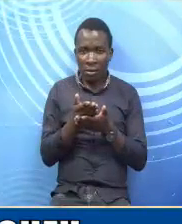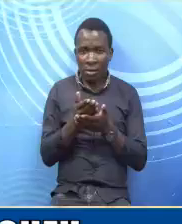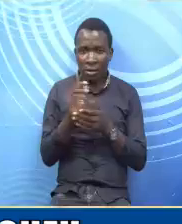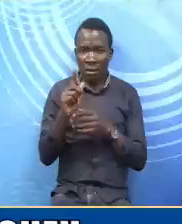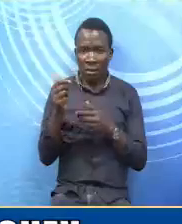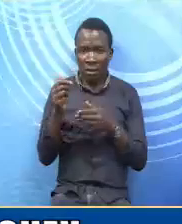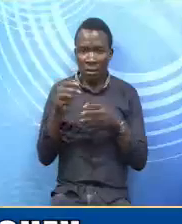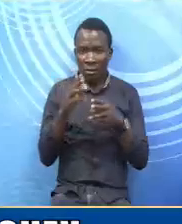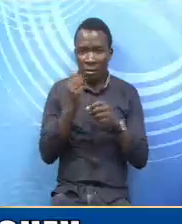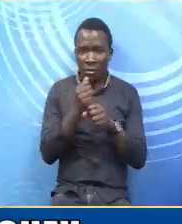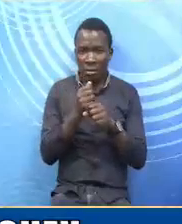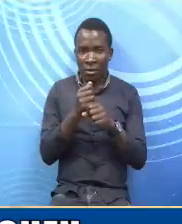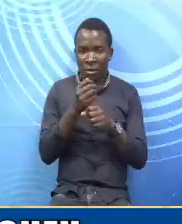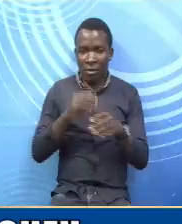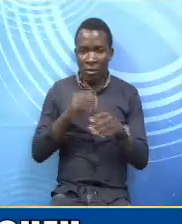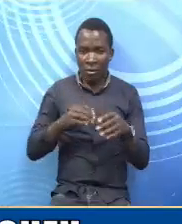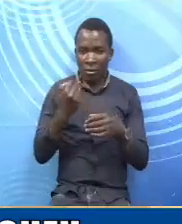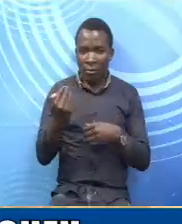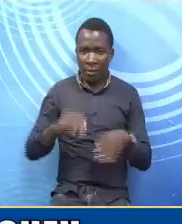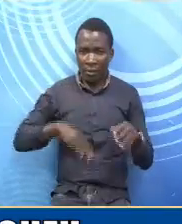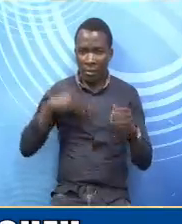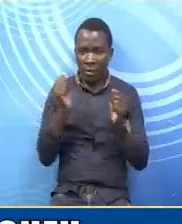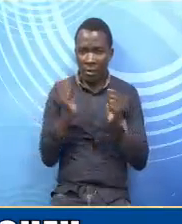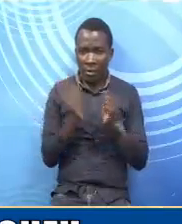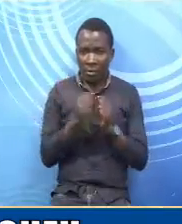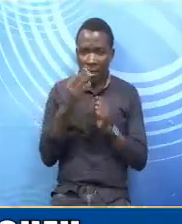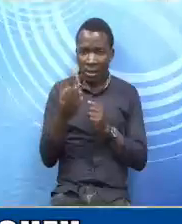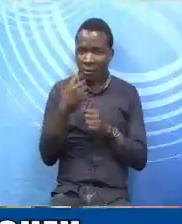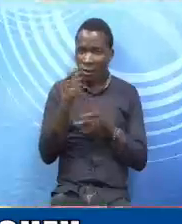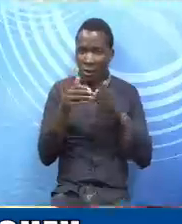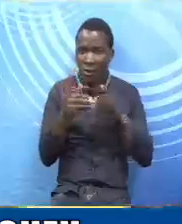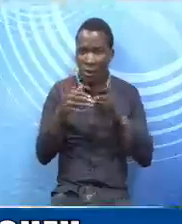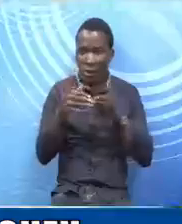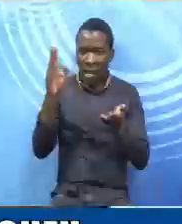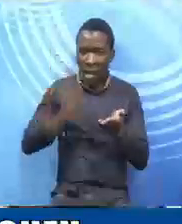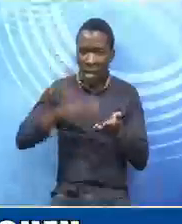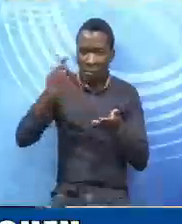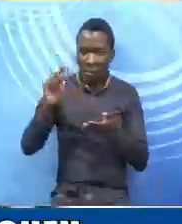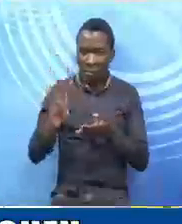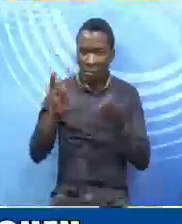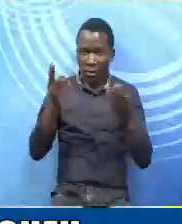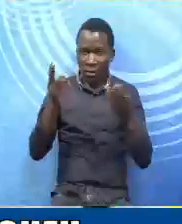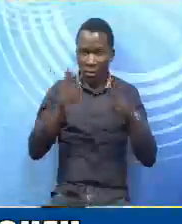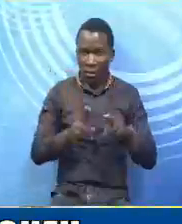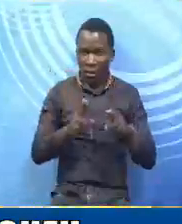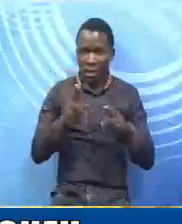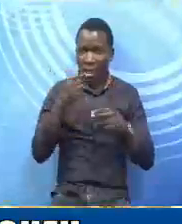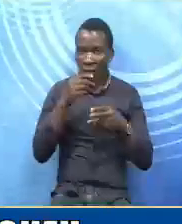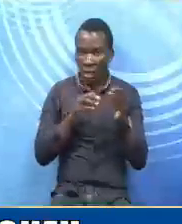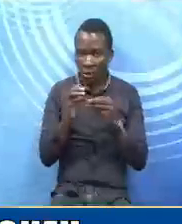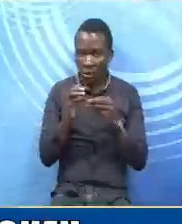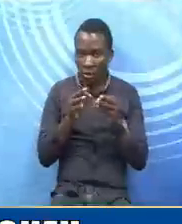kundi byagenda Uyu mwana w'imyaka 13 uvugaho kuba yasambanyijwe nawe yahamirije BTN TV ko ibi byabayeho ndetse adusobanura